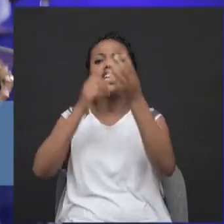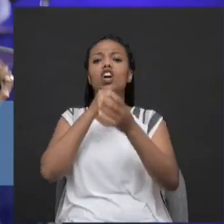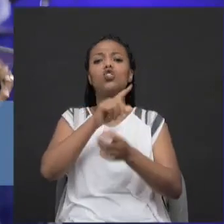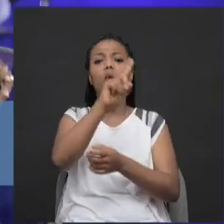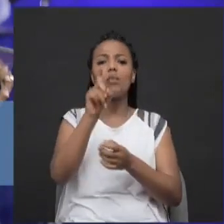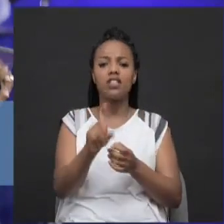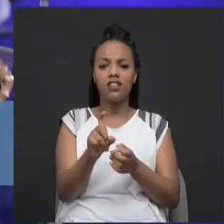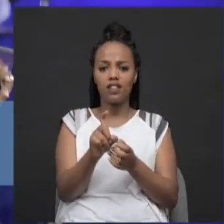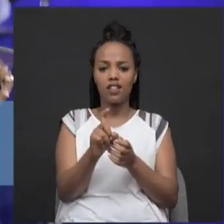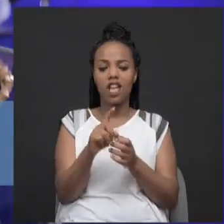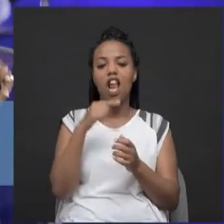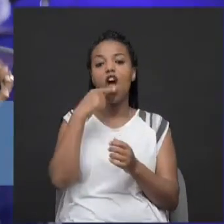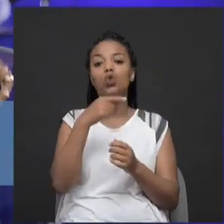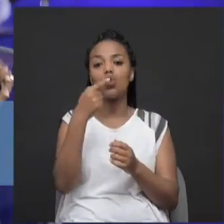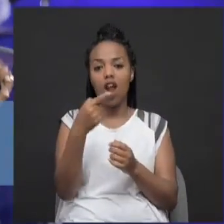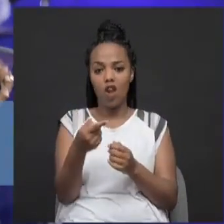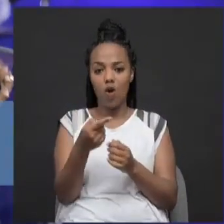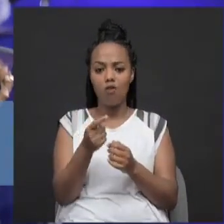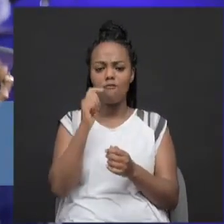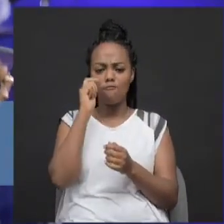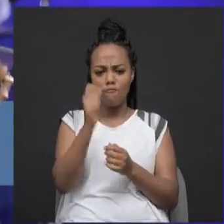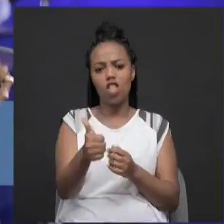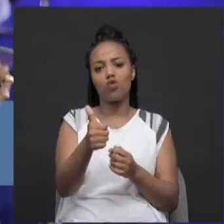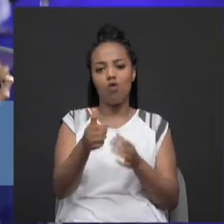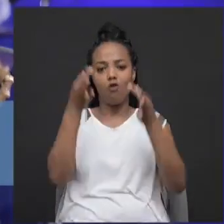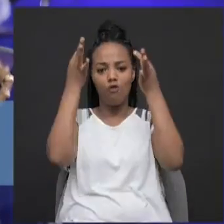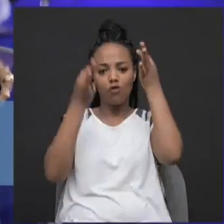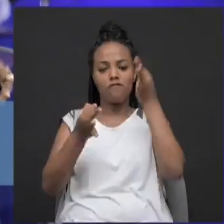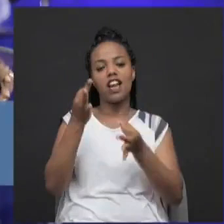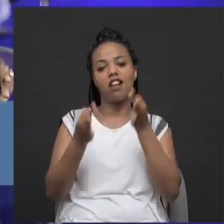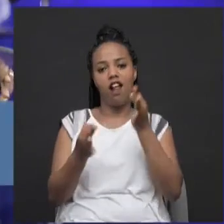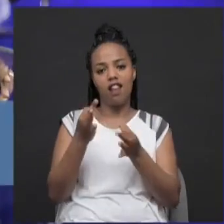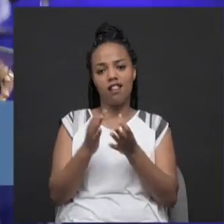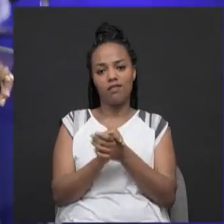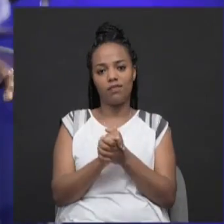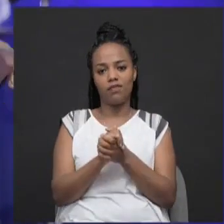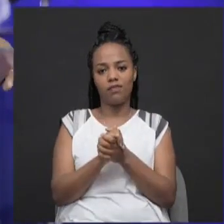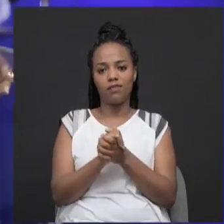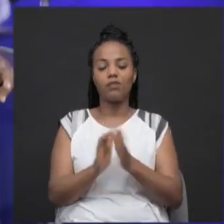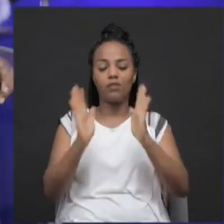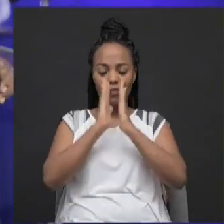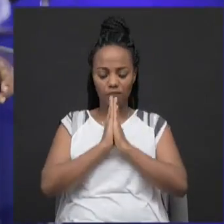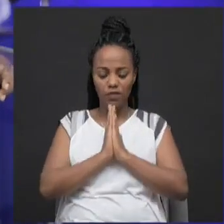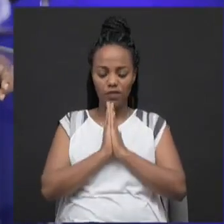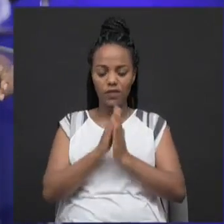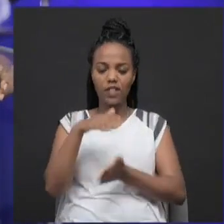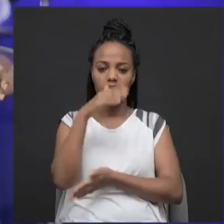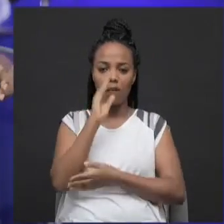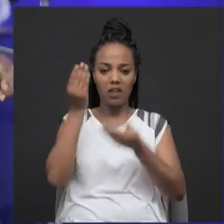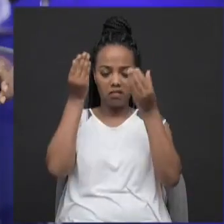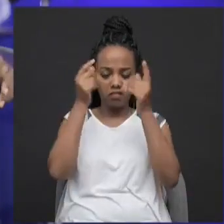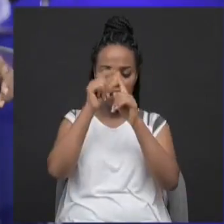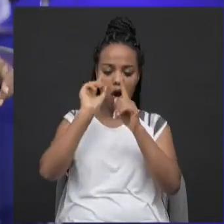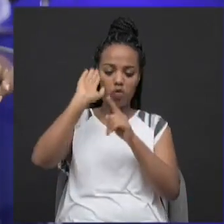አይፈርድላቸውምን? አላችኋለሁ ፈጥኖ ይፈርድላቸዋል። እንጸልያለን እግዚአብሔር